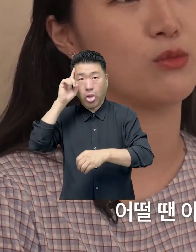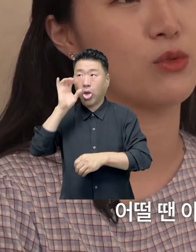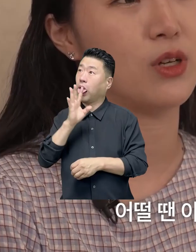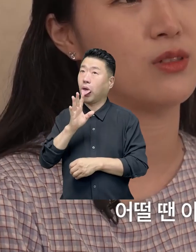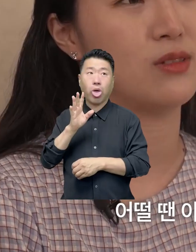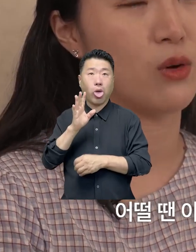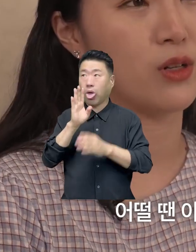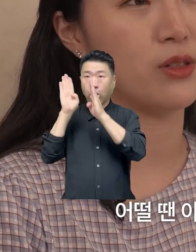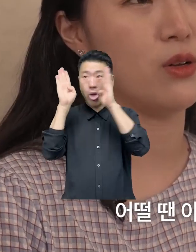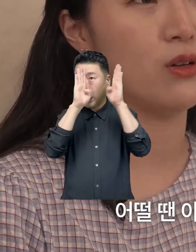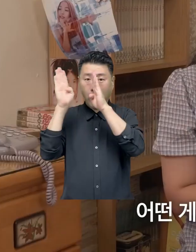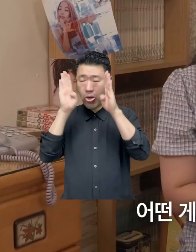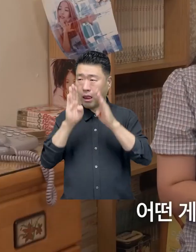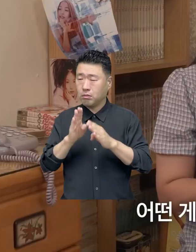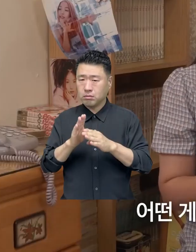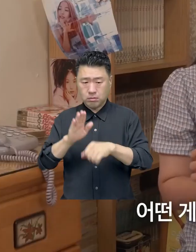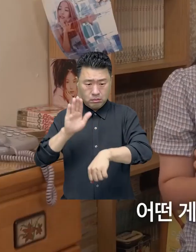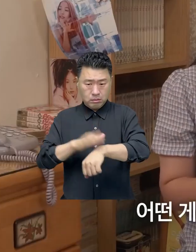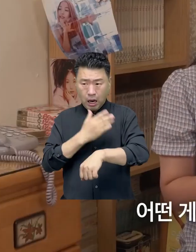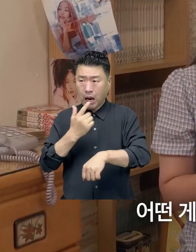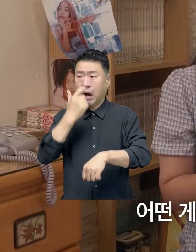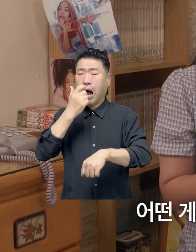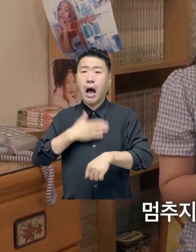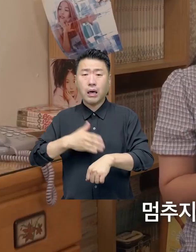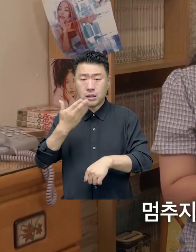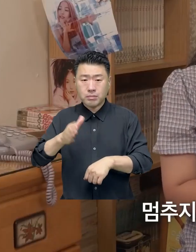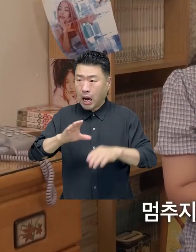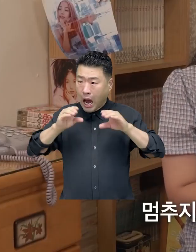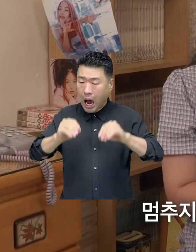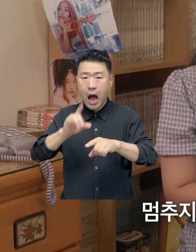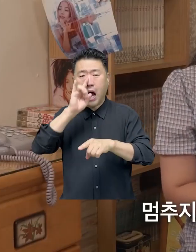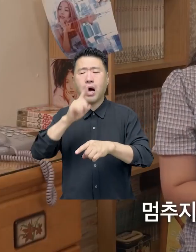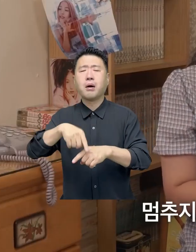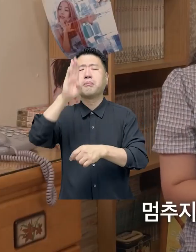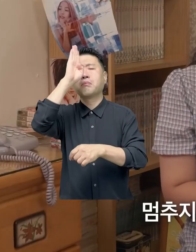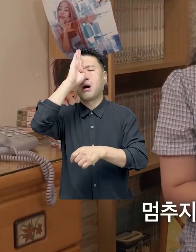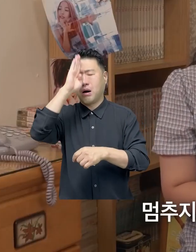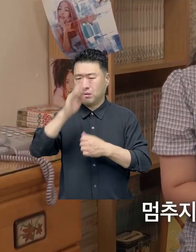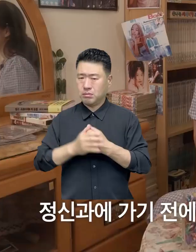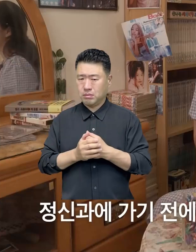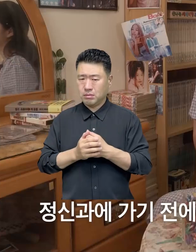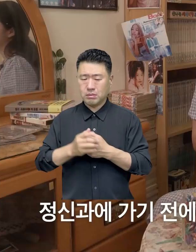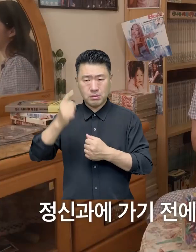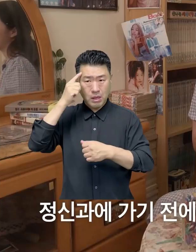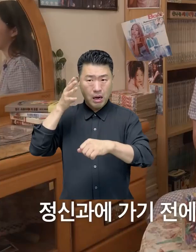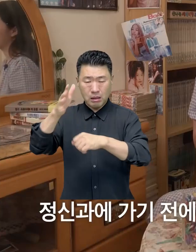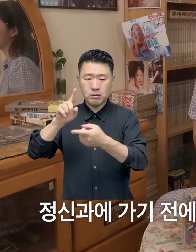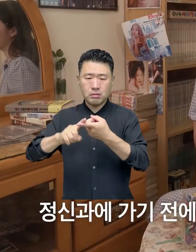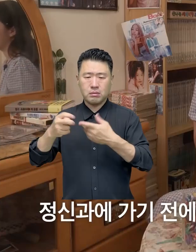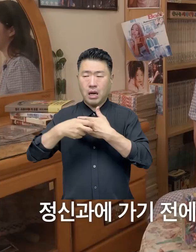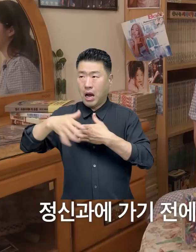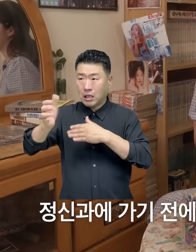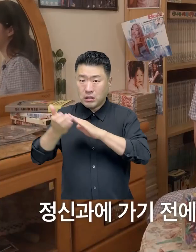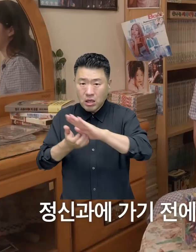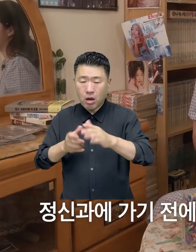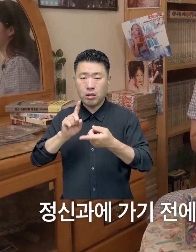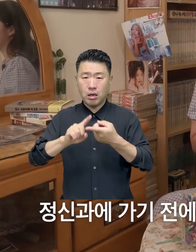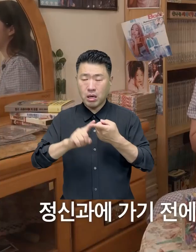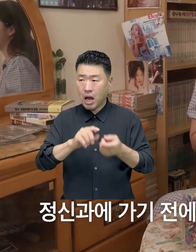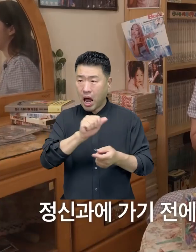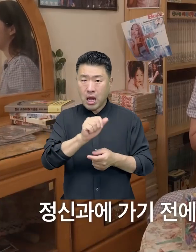아예 집중을 못하는 거라서 어떤 게 잘못됐다는 걸 알아도 멈추지 못하는 질환이거든요. 정신과에 가기